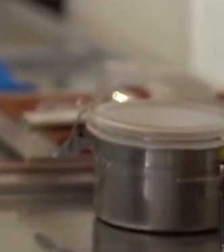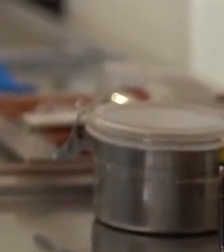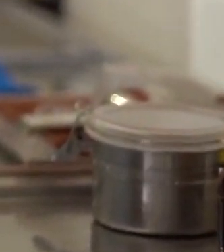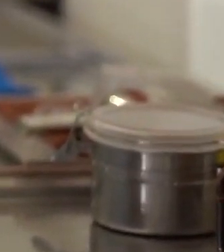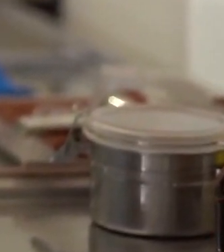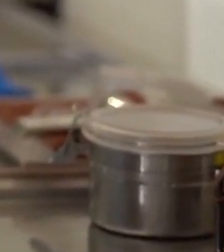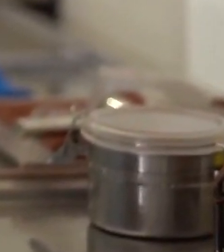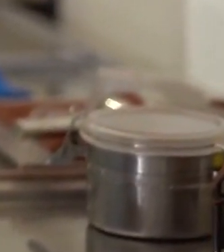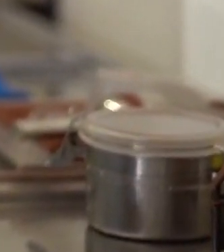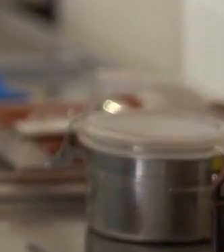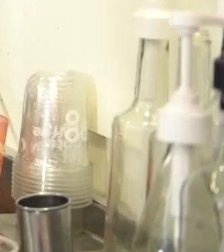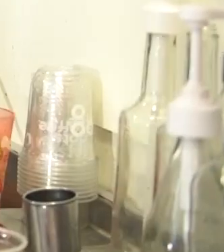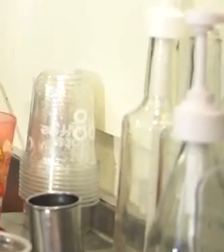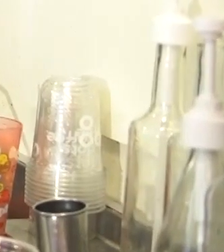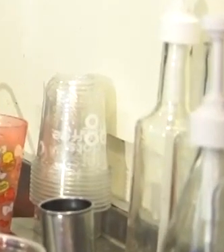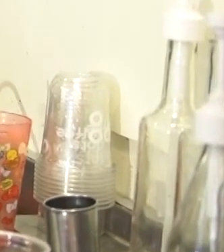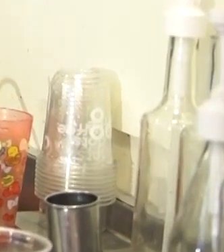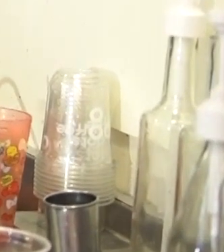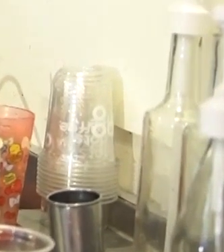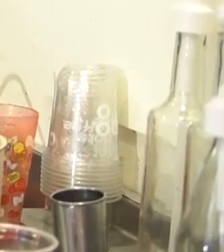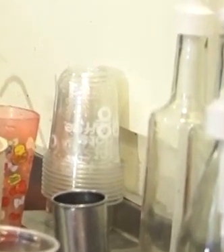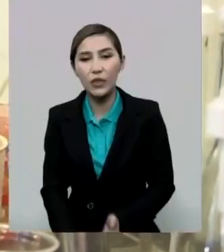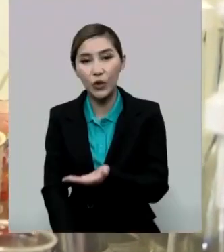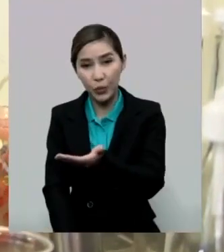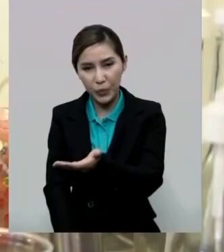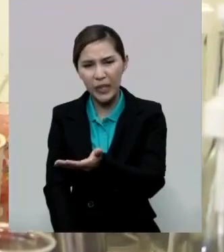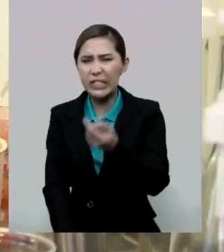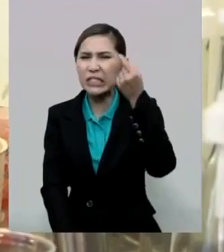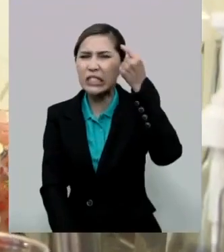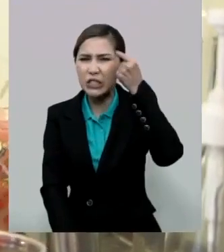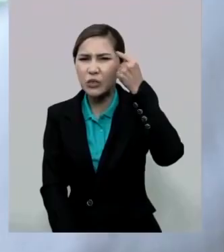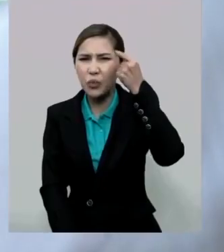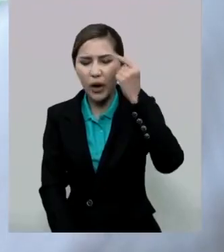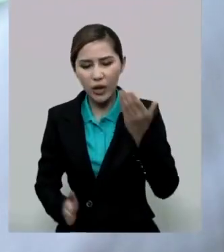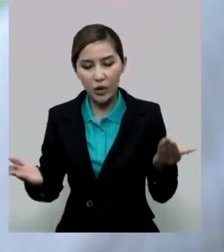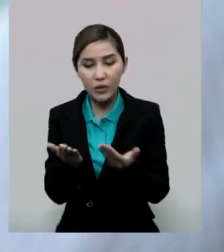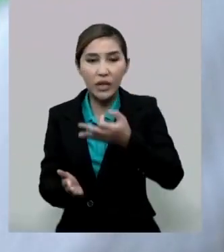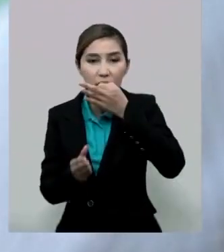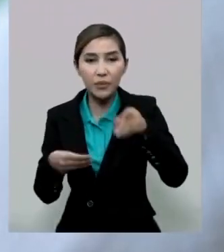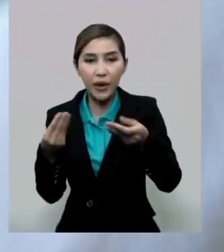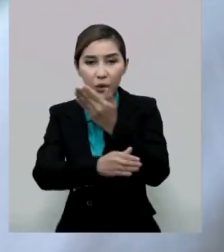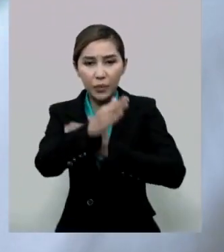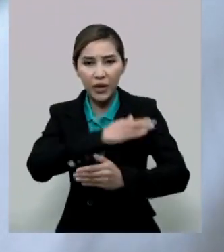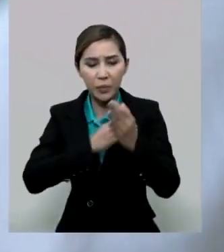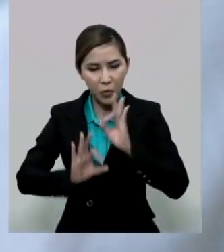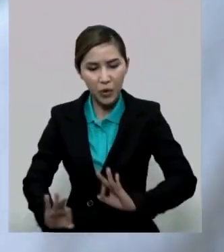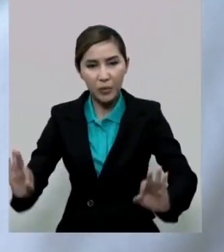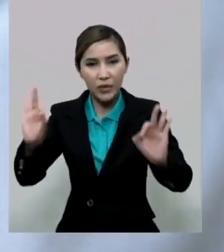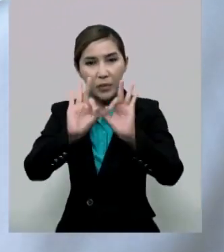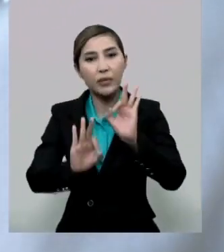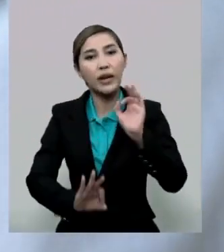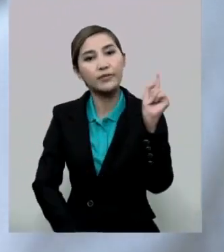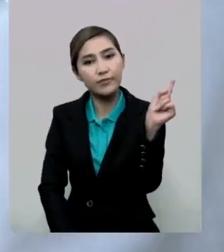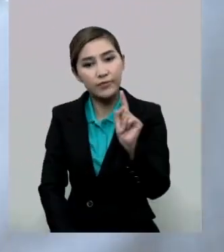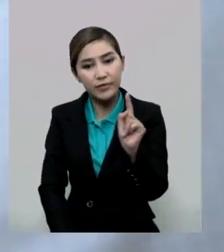เช็ดแก้วกาแฟล้างแก้วกาแฟ แล้วสำหรับตัวพี่กวินเองคิดว่าการส่งเสริมอาชีพให้กับคนพิการนะคะ